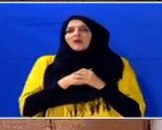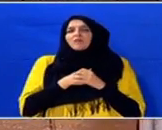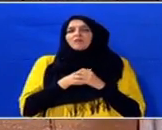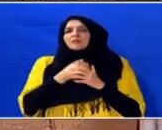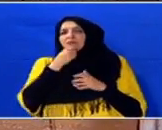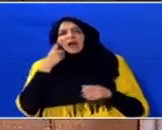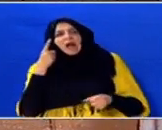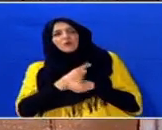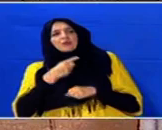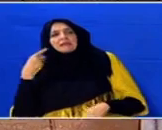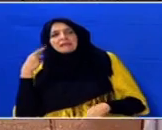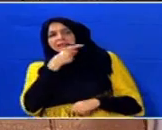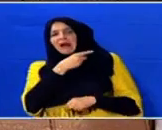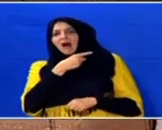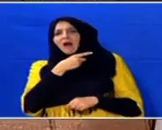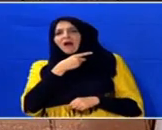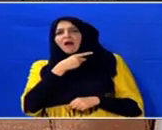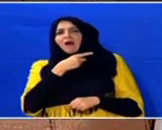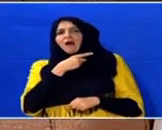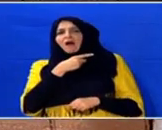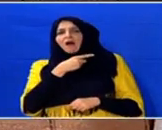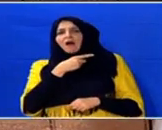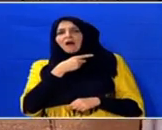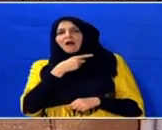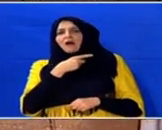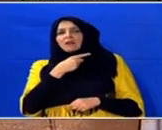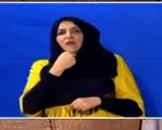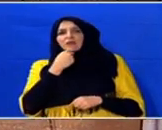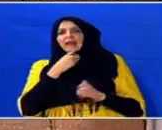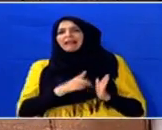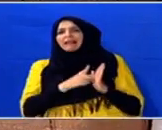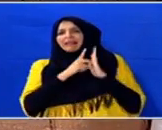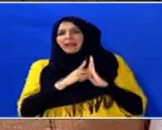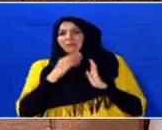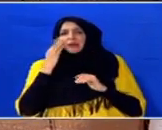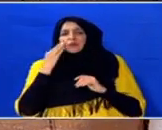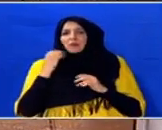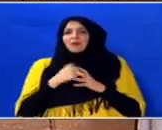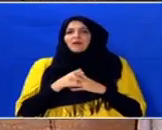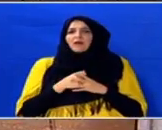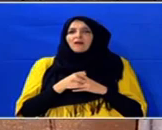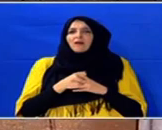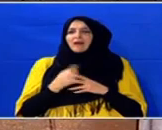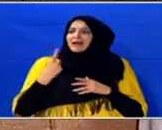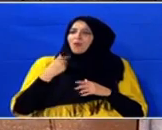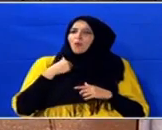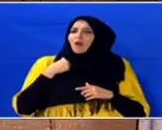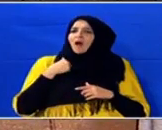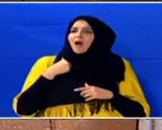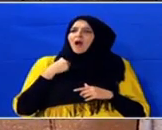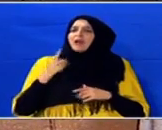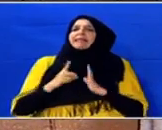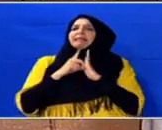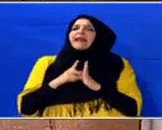غيره أنه دائن، بمعنى لا يمكن لشخص أن يقول أنا دائن